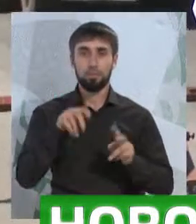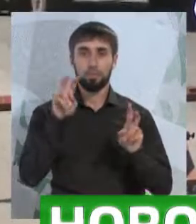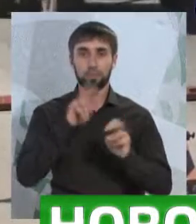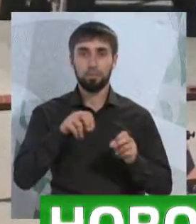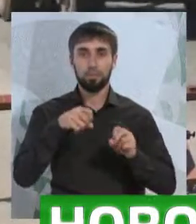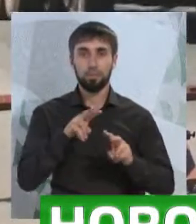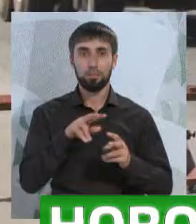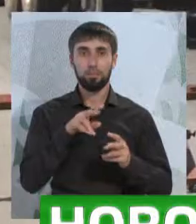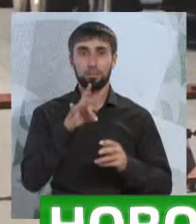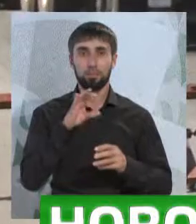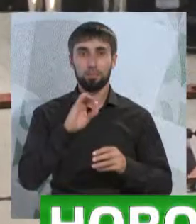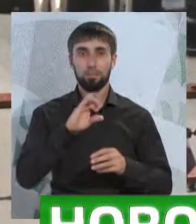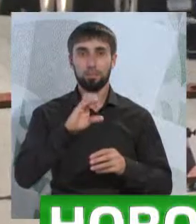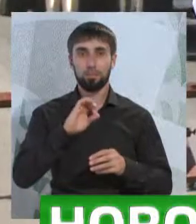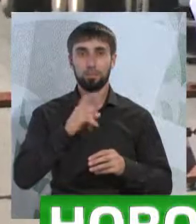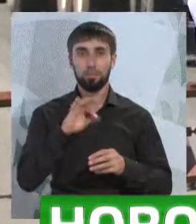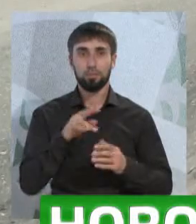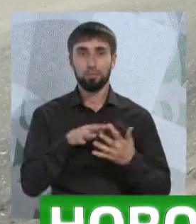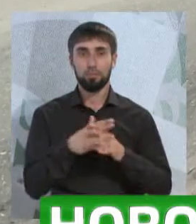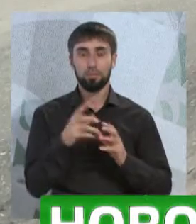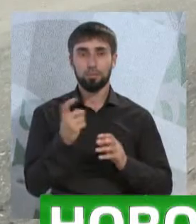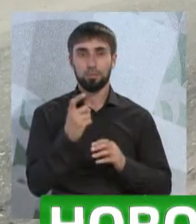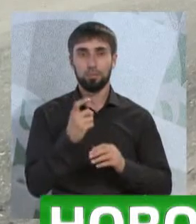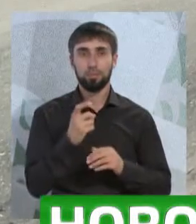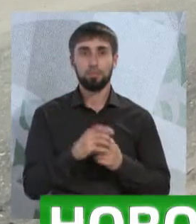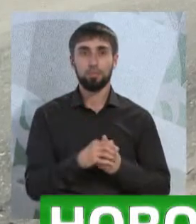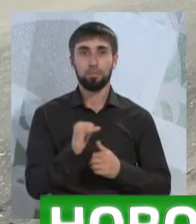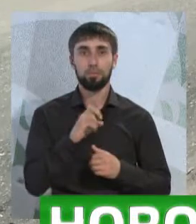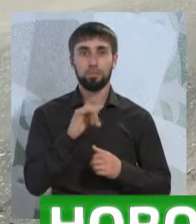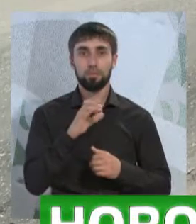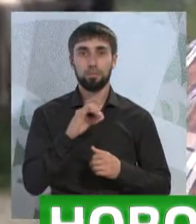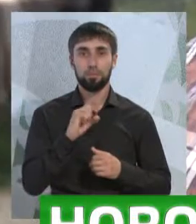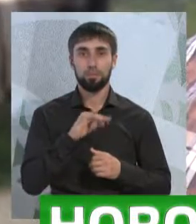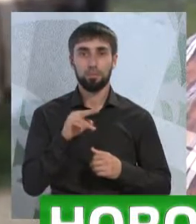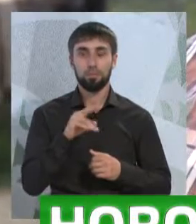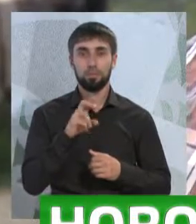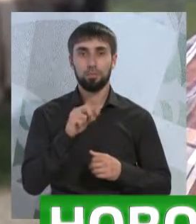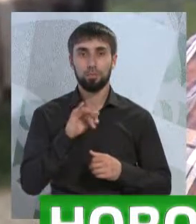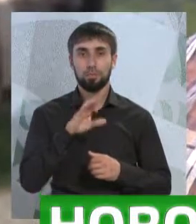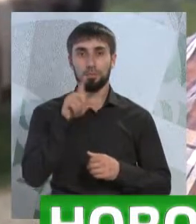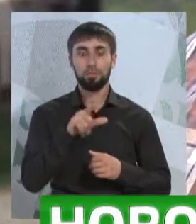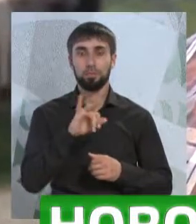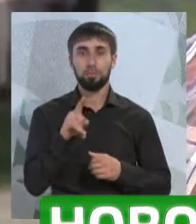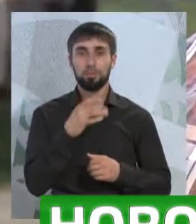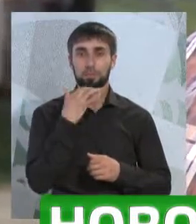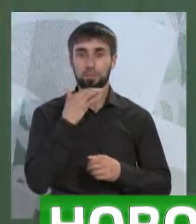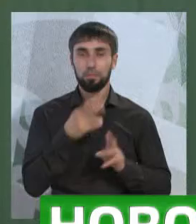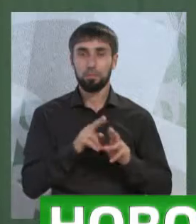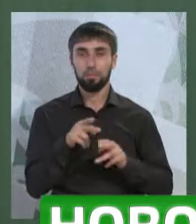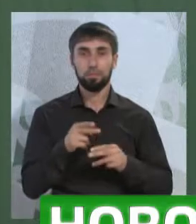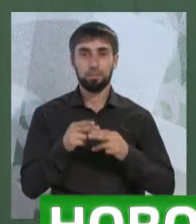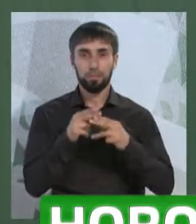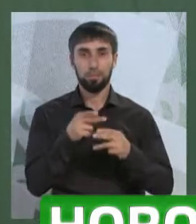специалисты. Россельхознадзор на очередном рейде. Абу Саид Бапаев везет пшеницу из Чеченской республики. Правда, сегодня доехать до